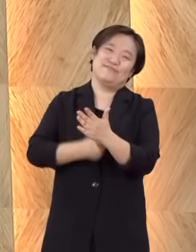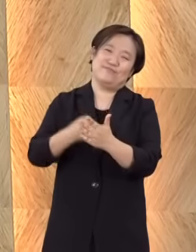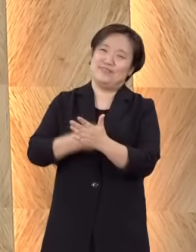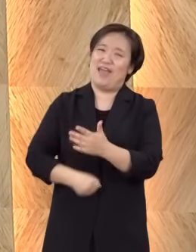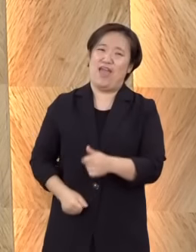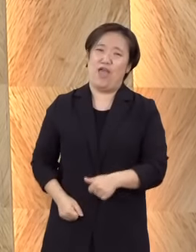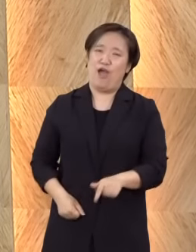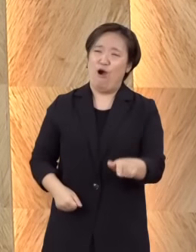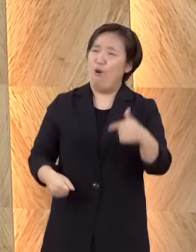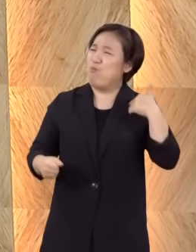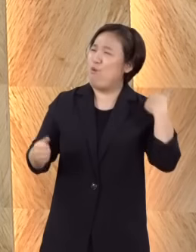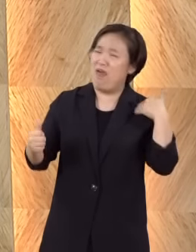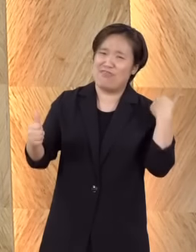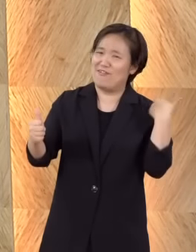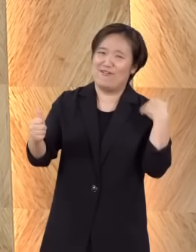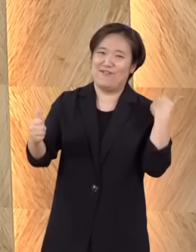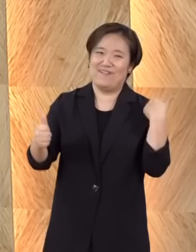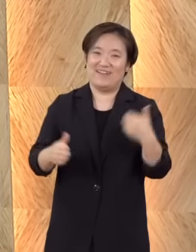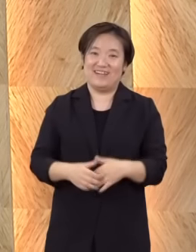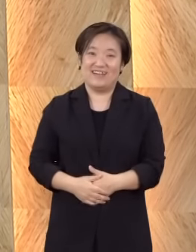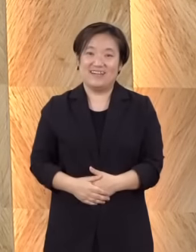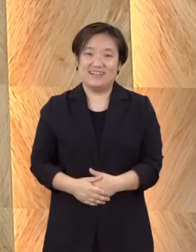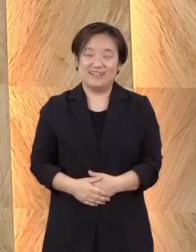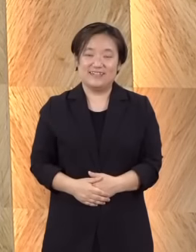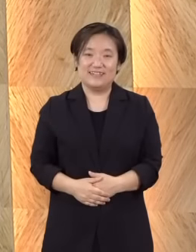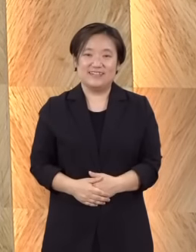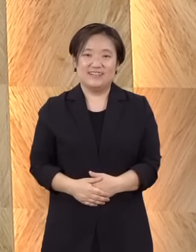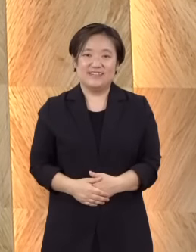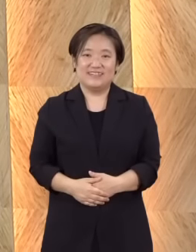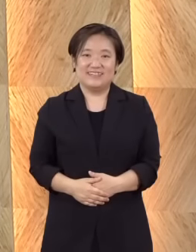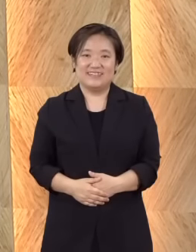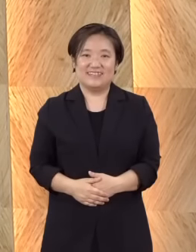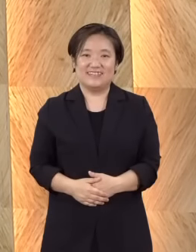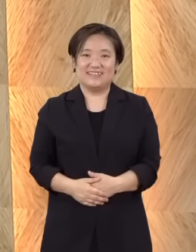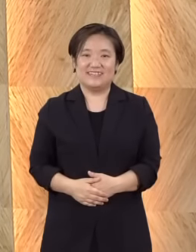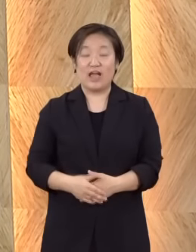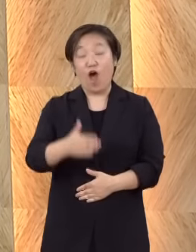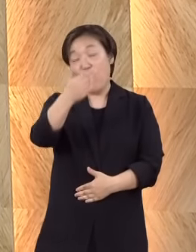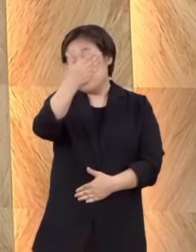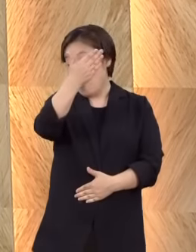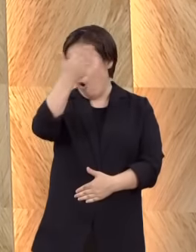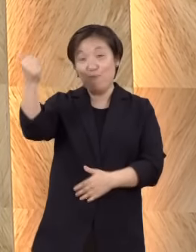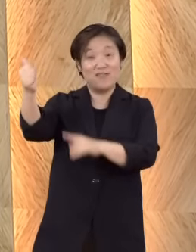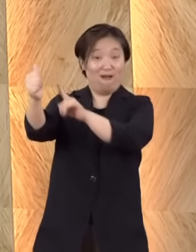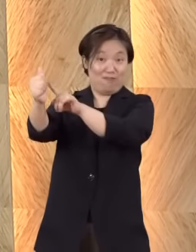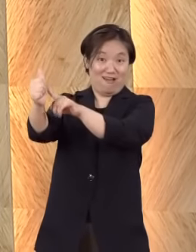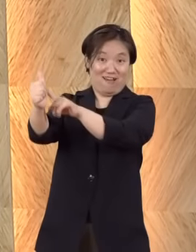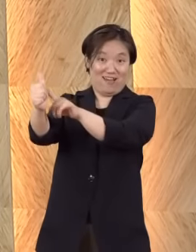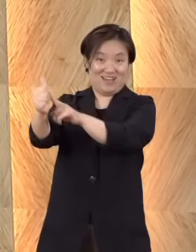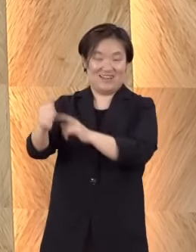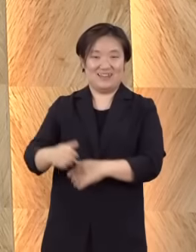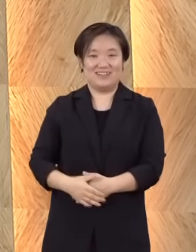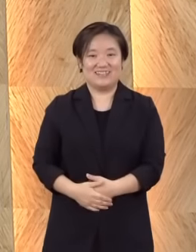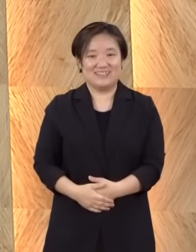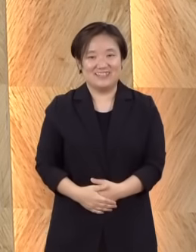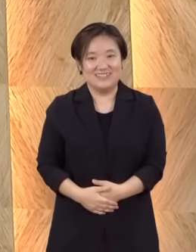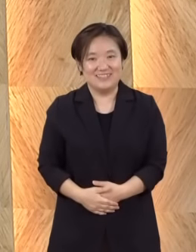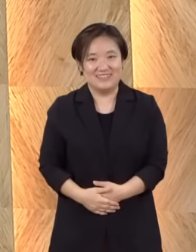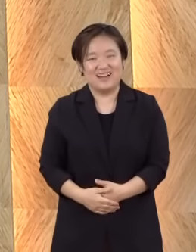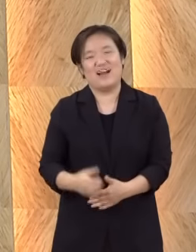얘기를 했는데 제가 못 알아들었을 수도 있고요 아주 이렇게 젊은 치한 젊은 거사님이 아유 아쉽더라고요